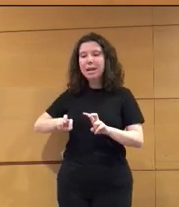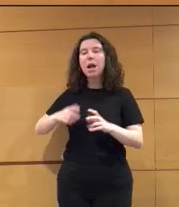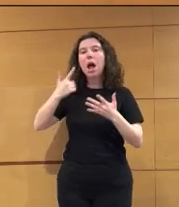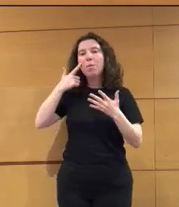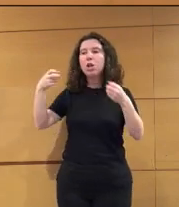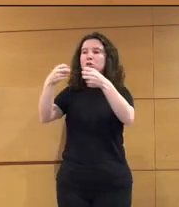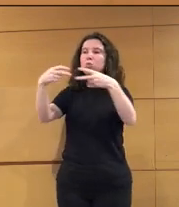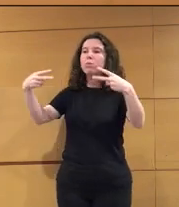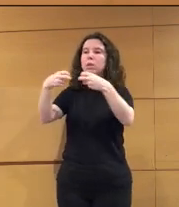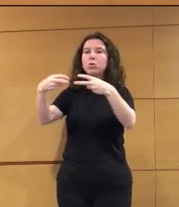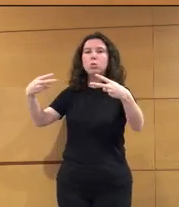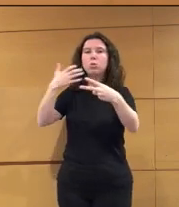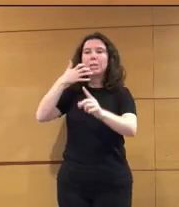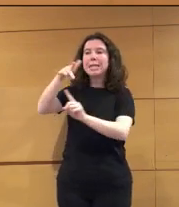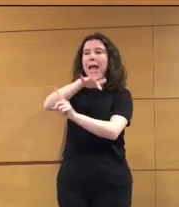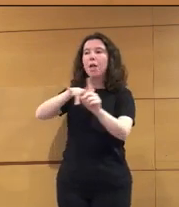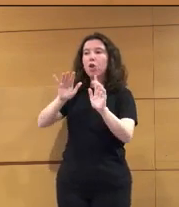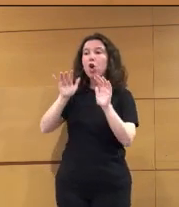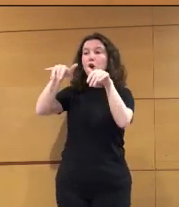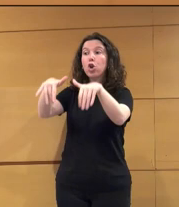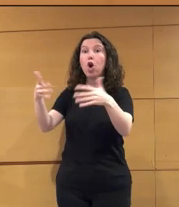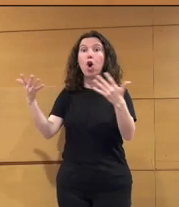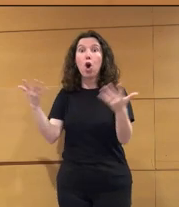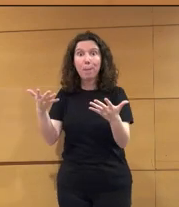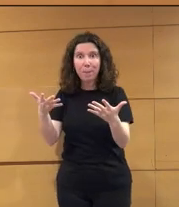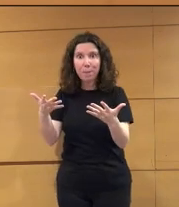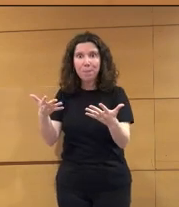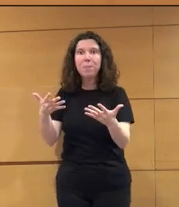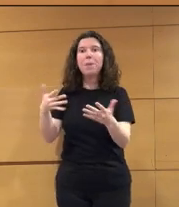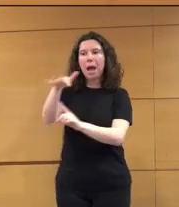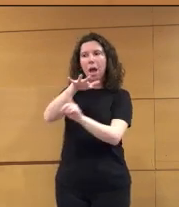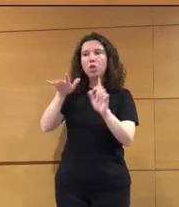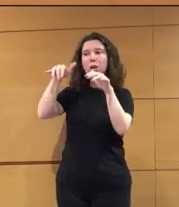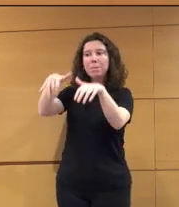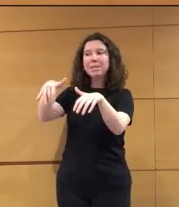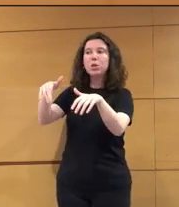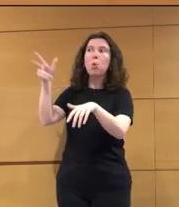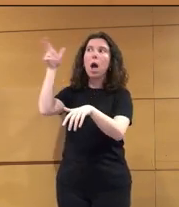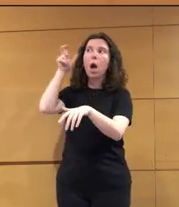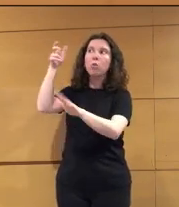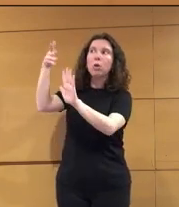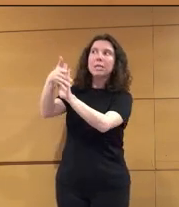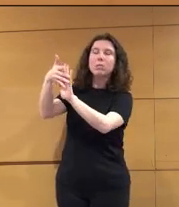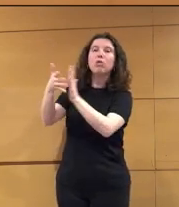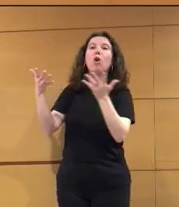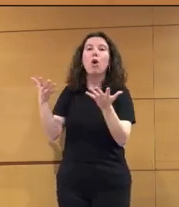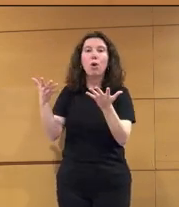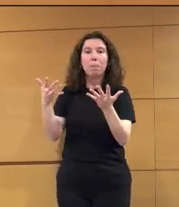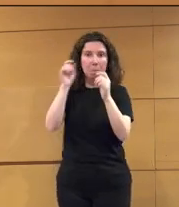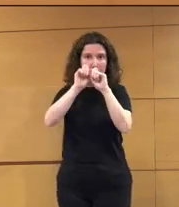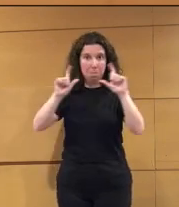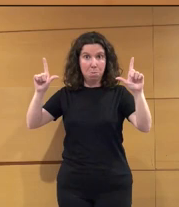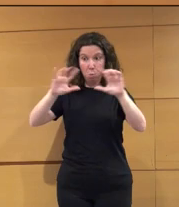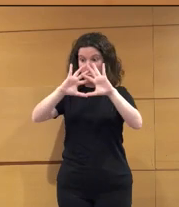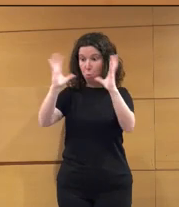immersius, no? Com fer audiodescripcions en entorns immersius. Per exemple, un subtítol, imagineu-vos estar a dins d'un món